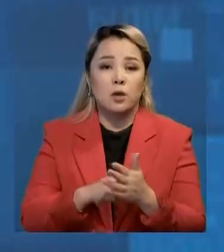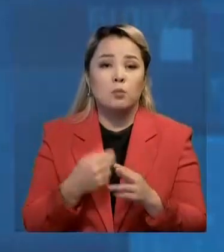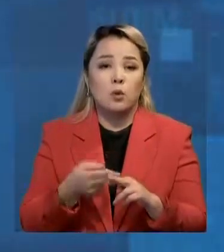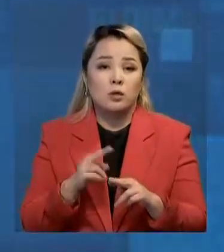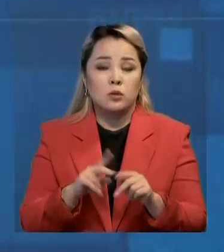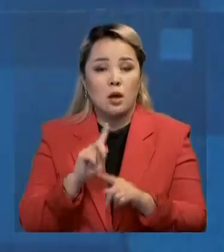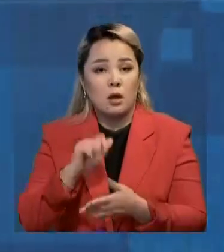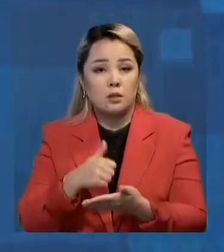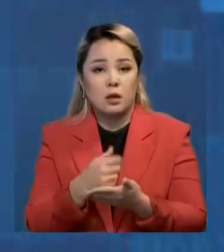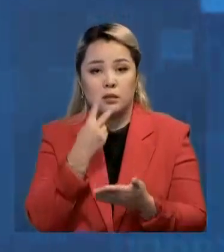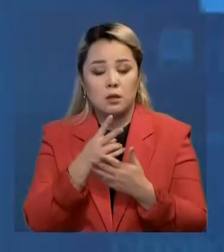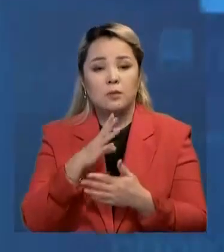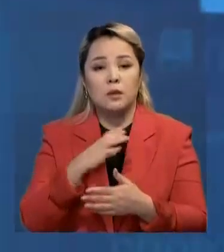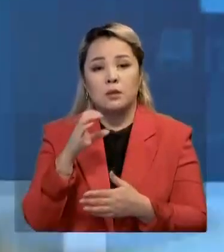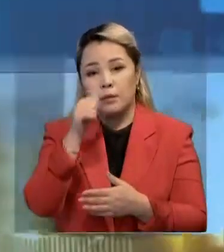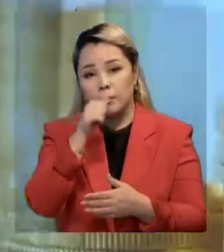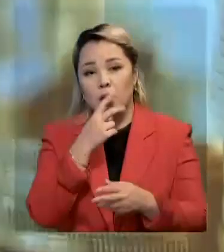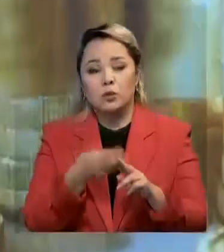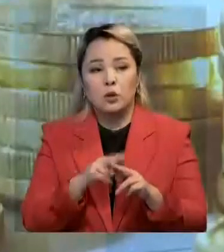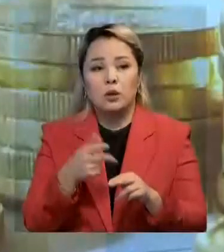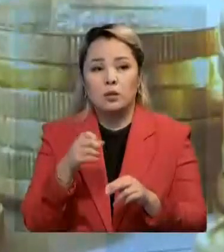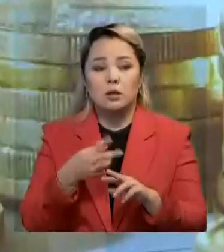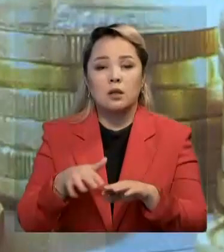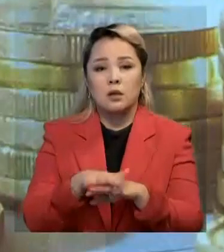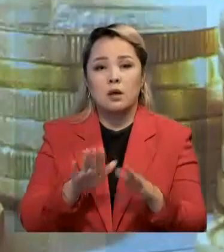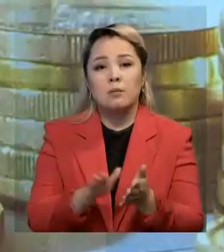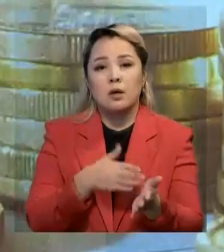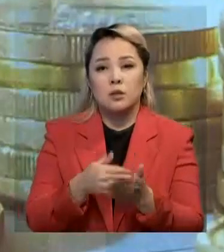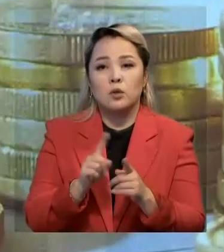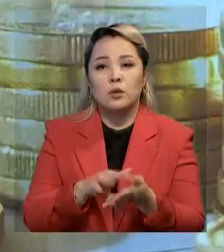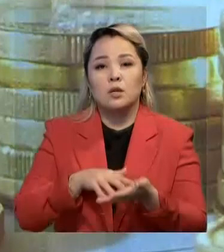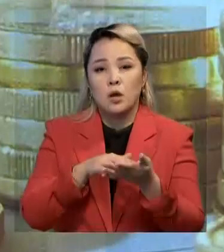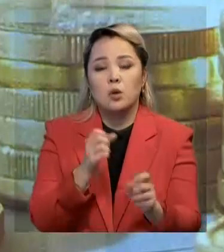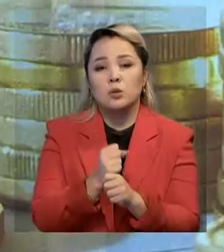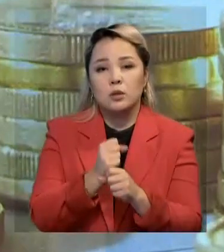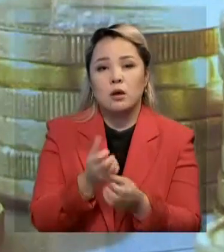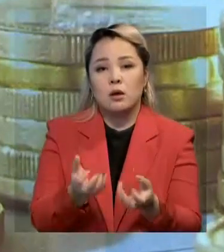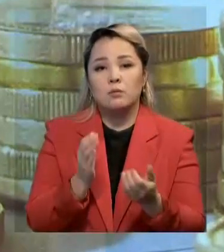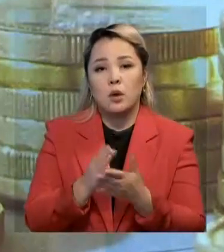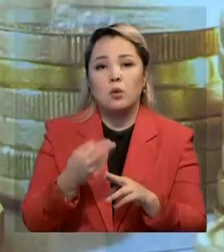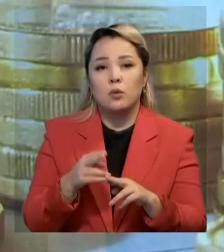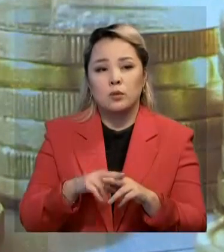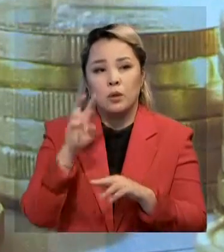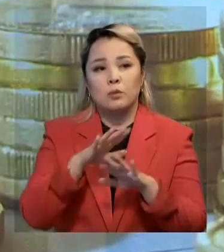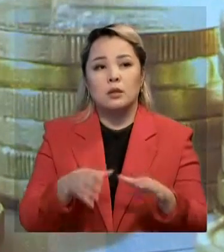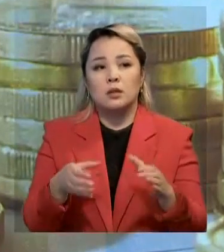мынада. Әкімдіктер қыркүйек айына қажет сұйық отын майға өтініштерді енді ғана қабылдап жатыр. Демек, үкіметтің төмен бағамен бөлетін